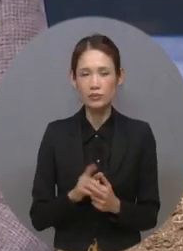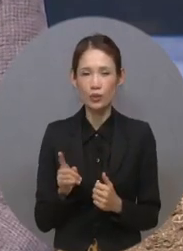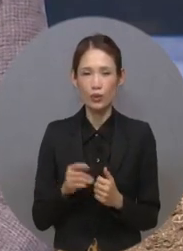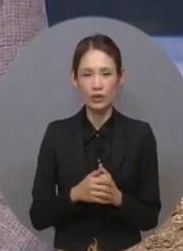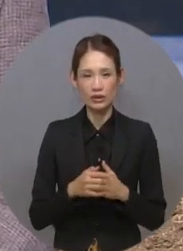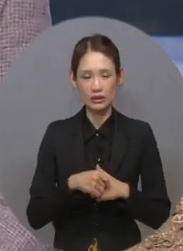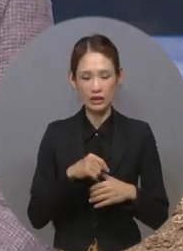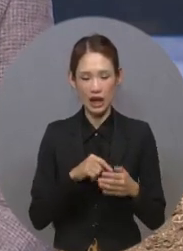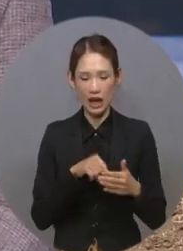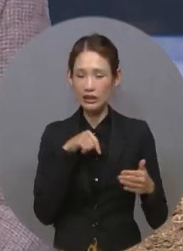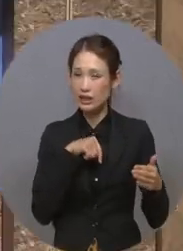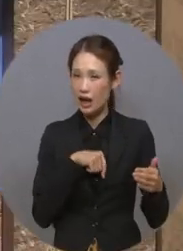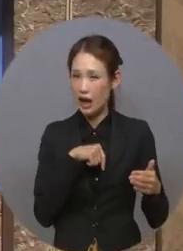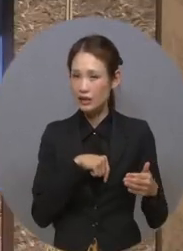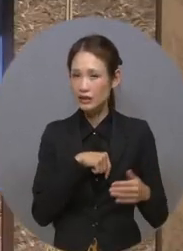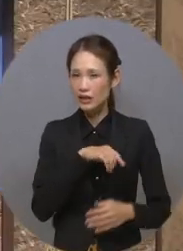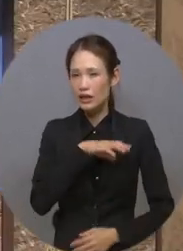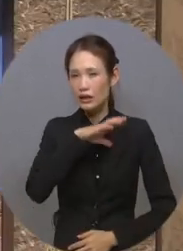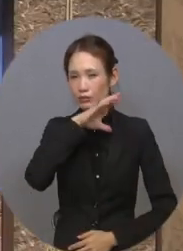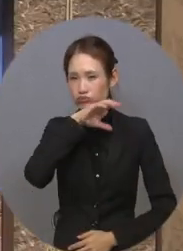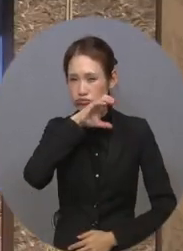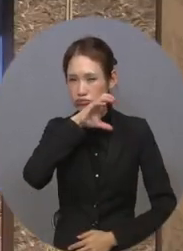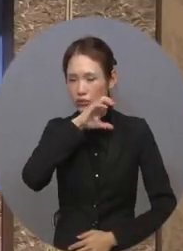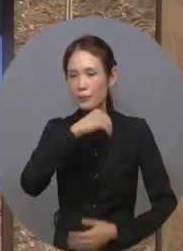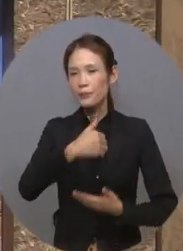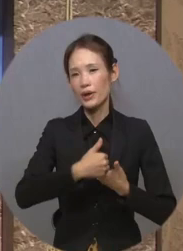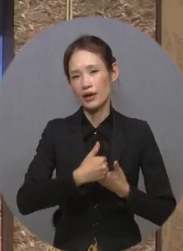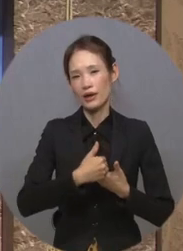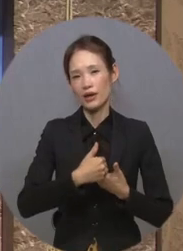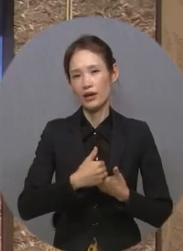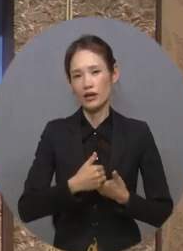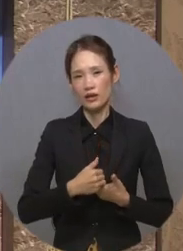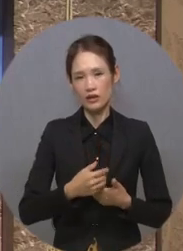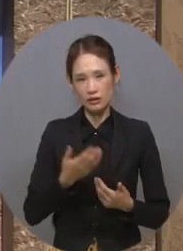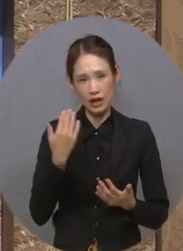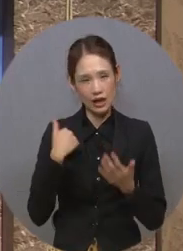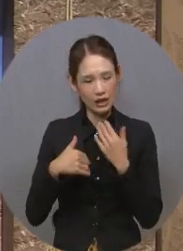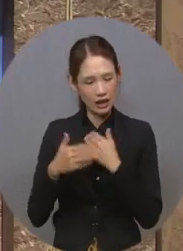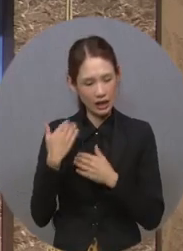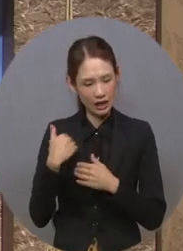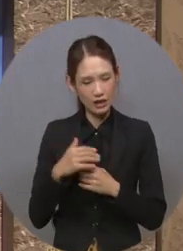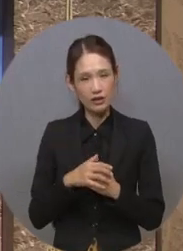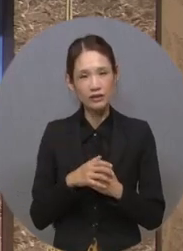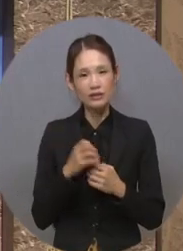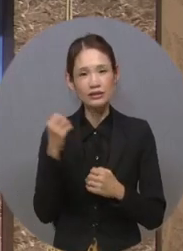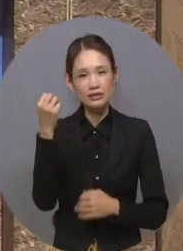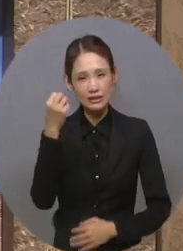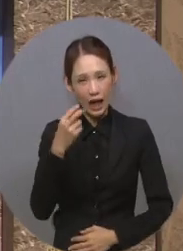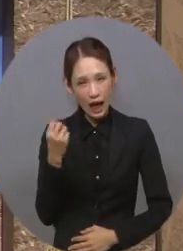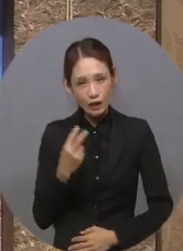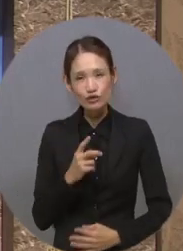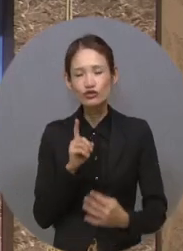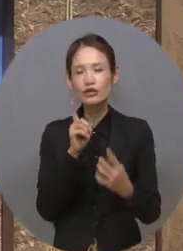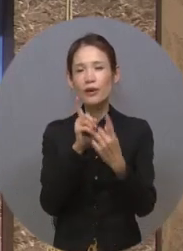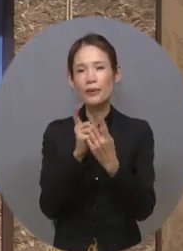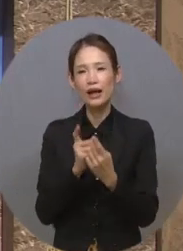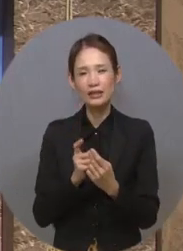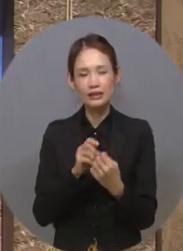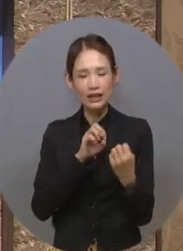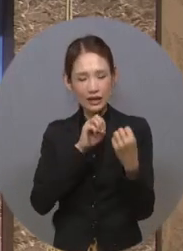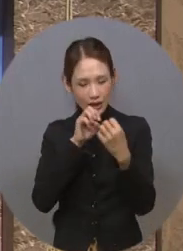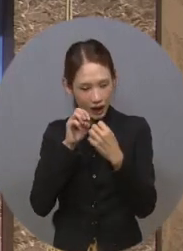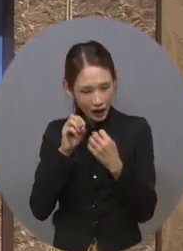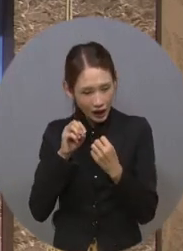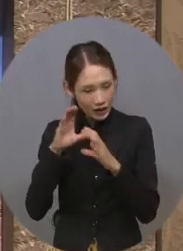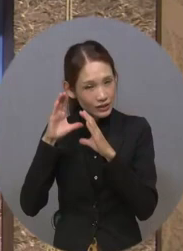보면 가슴 속에 있는 그 불편한 얘기들을 해요. 그냥 스치면 안 나오는데 많이 얘기 자주 들으시죠? 만나서 얘기를 들어주고 하다